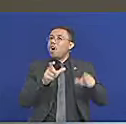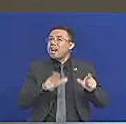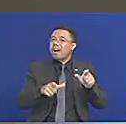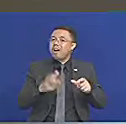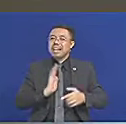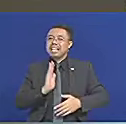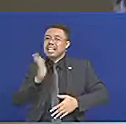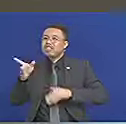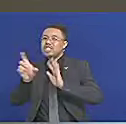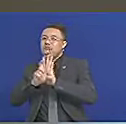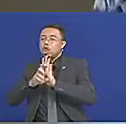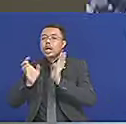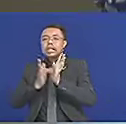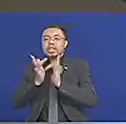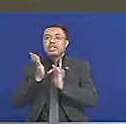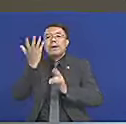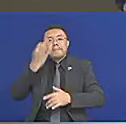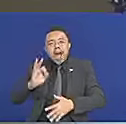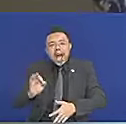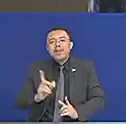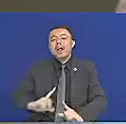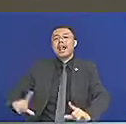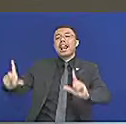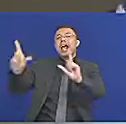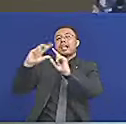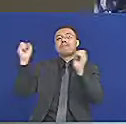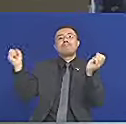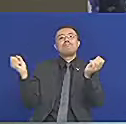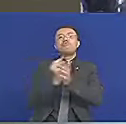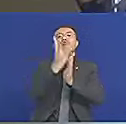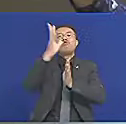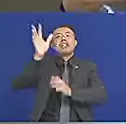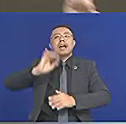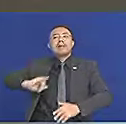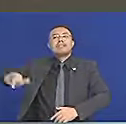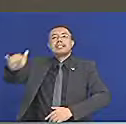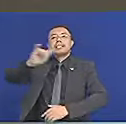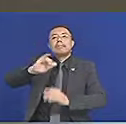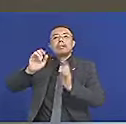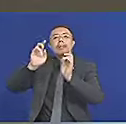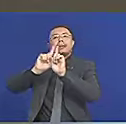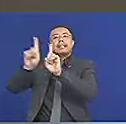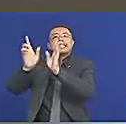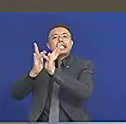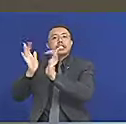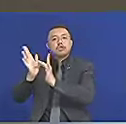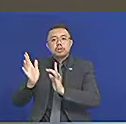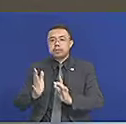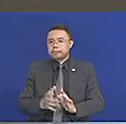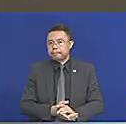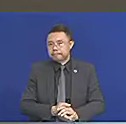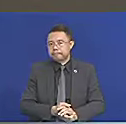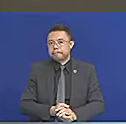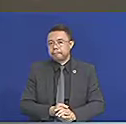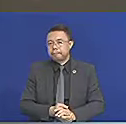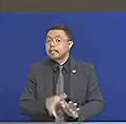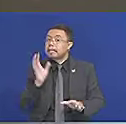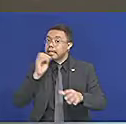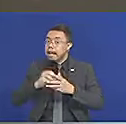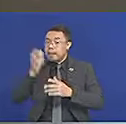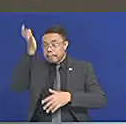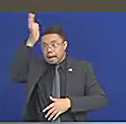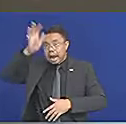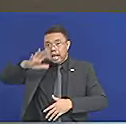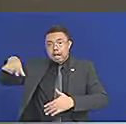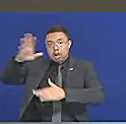mengikuti jejaknya baru layak nanti dimuliakan bersama-sama dengan Tuhan Yesus di dalam